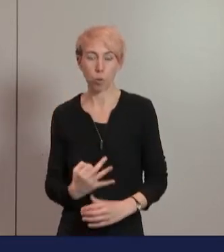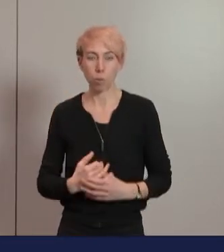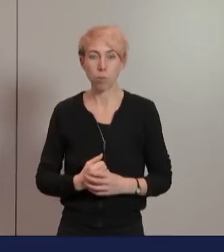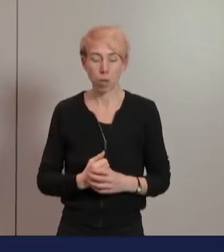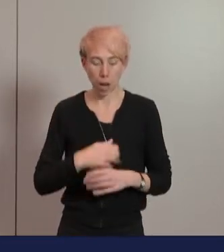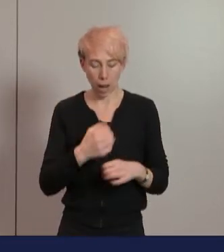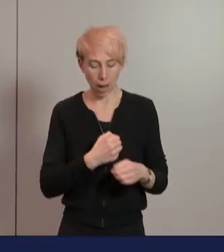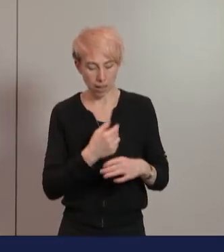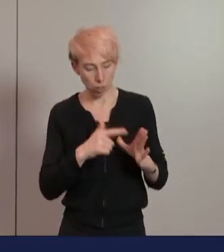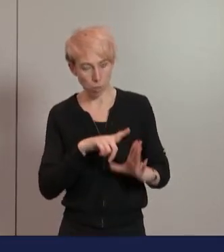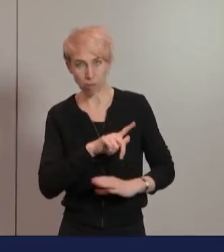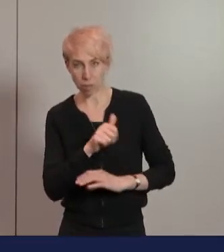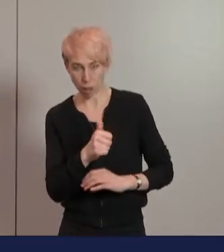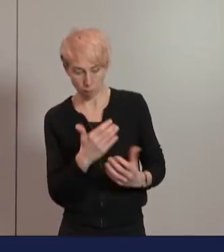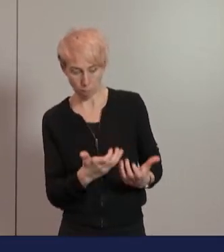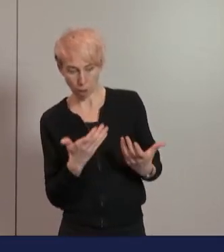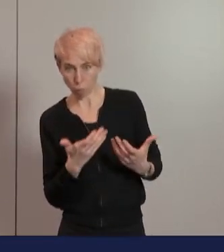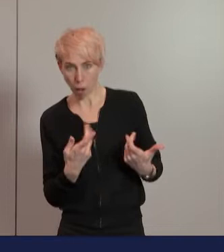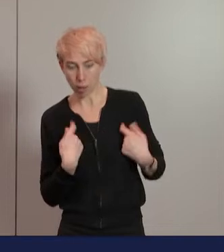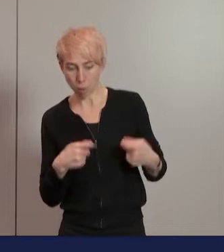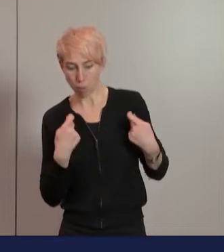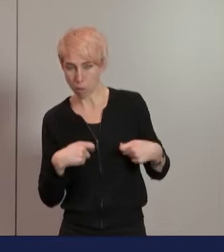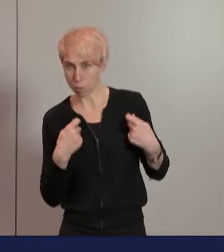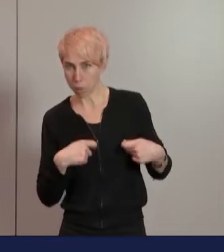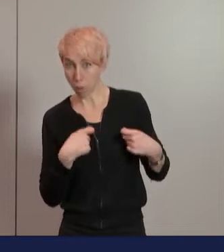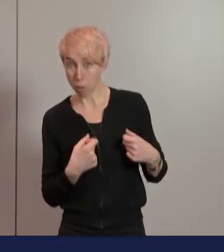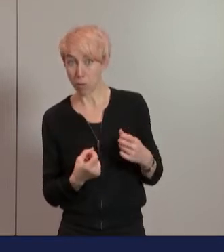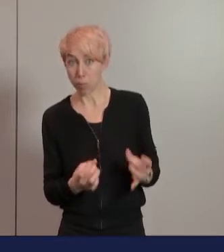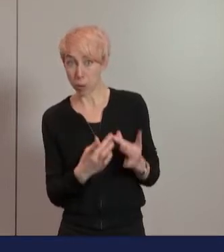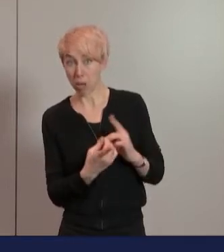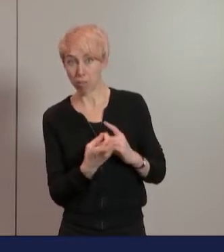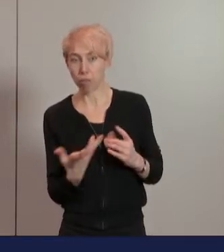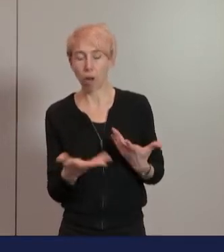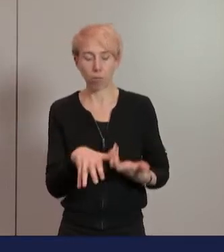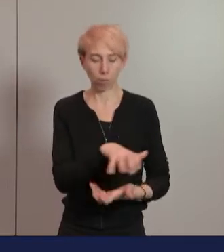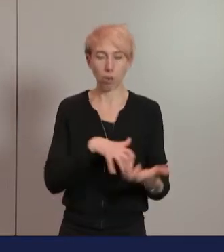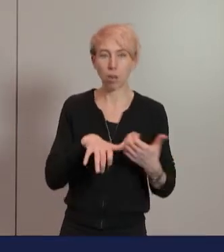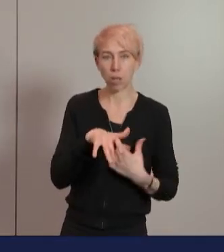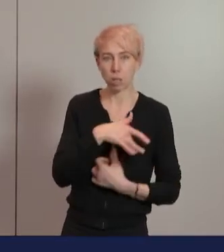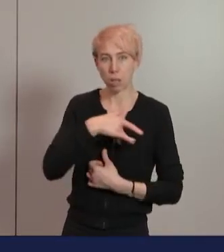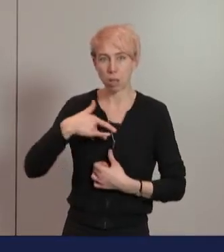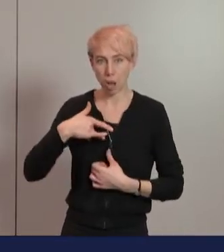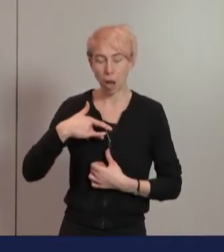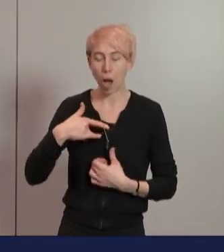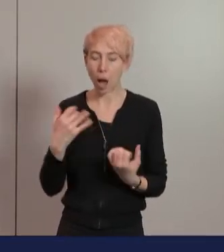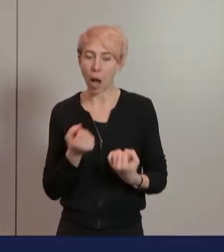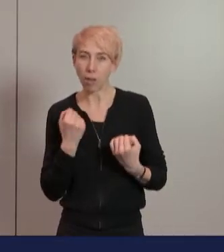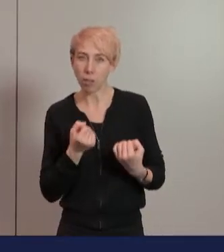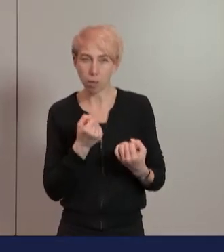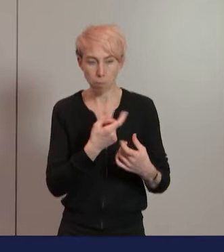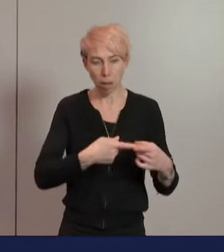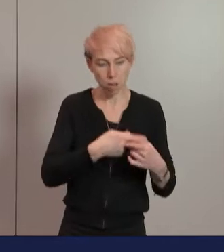Après une année 2021 marquée par des dépenses exceptionnelles du fait de la crise sanitaire, soutien à l'activité partielle, fonds de